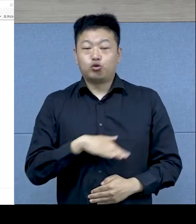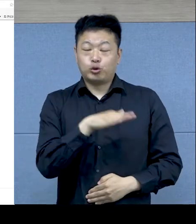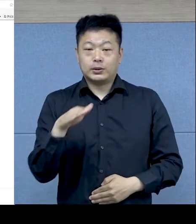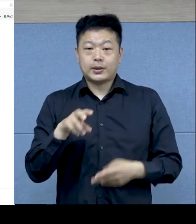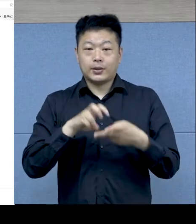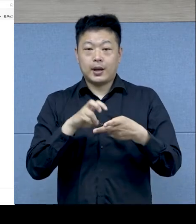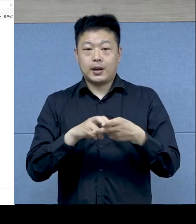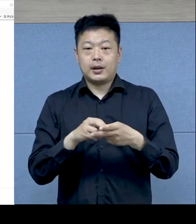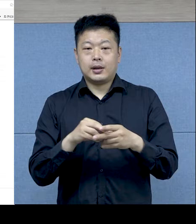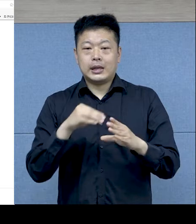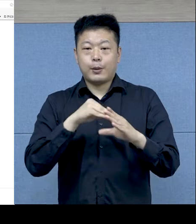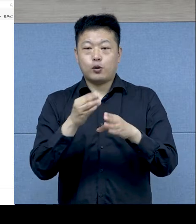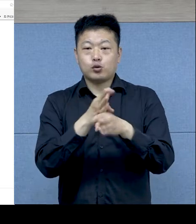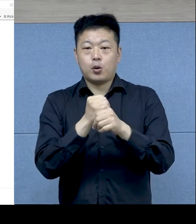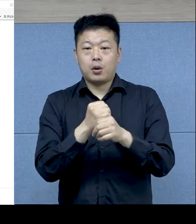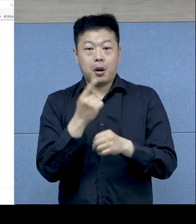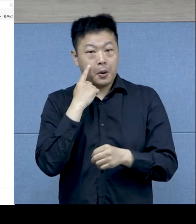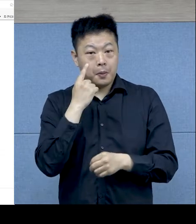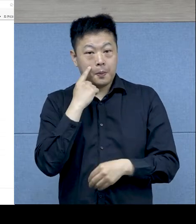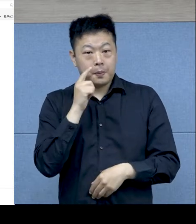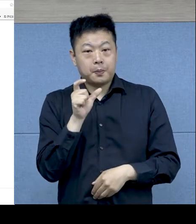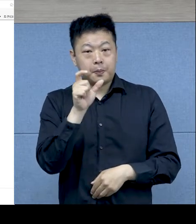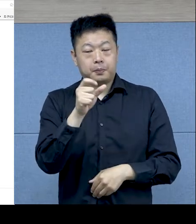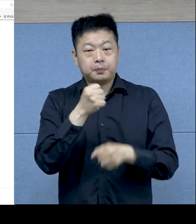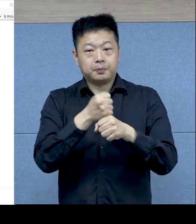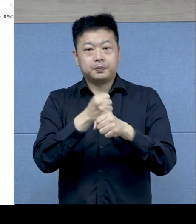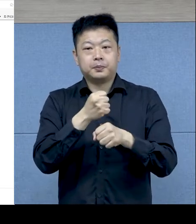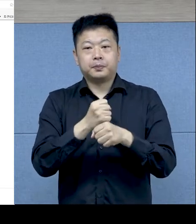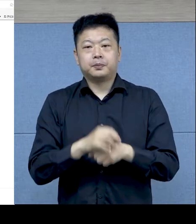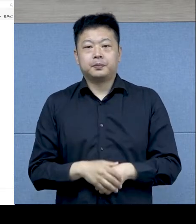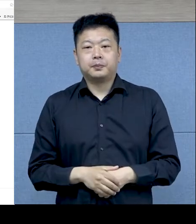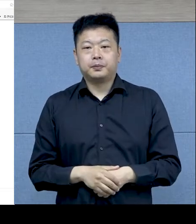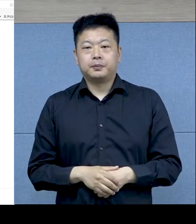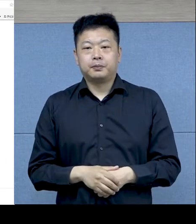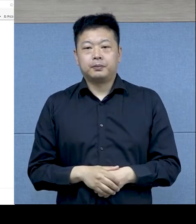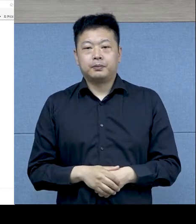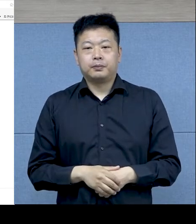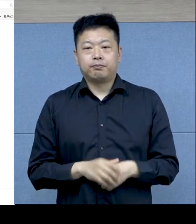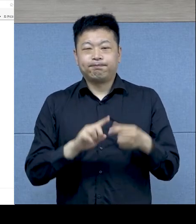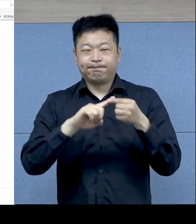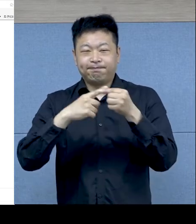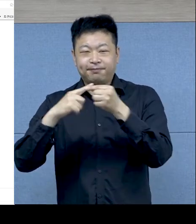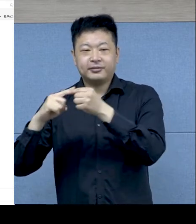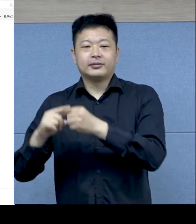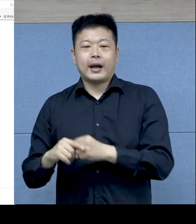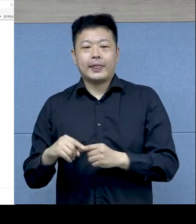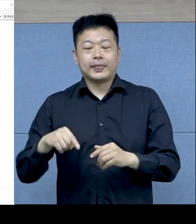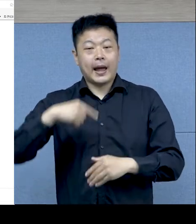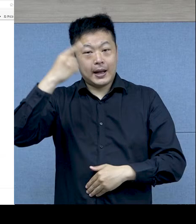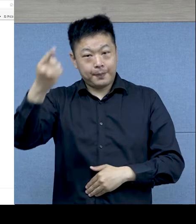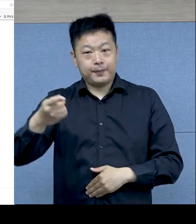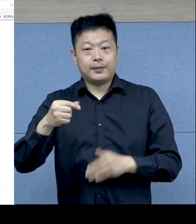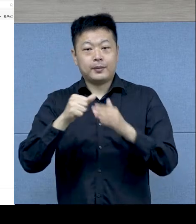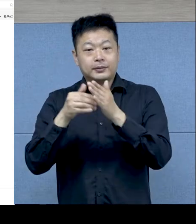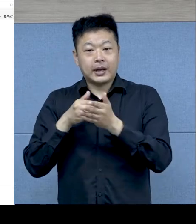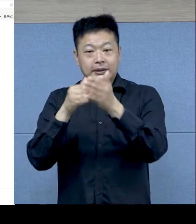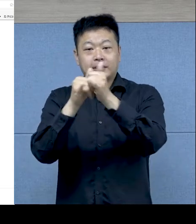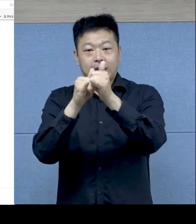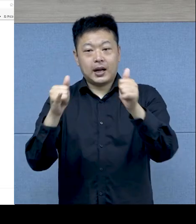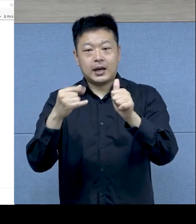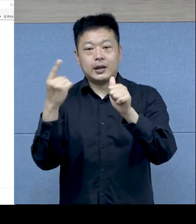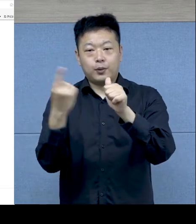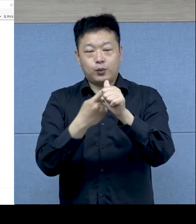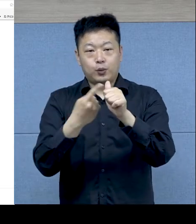저희는 저희 센터 메일로 한번 넣어보도록 하겠습니다. 그리고 나서 이제